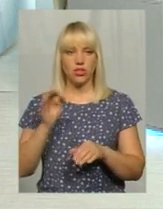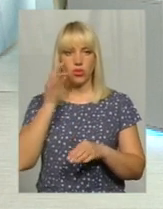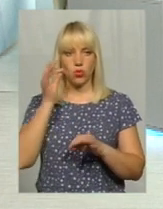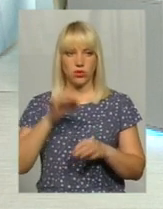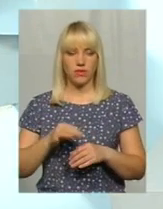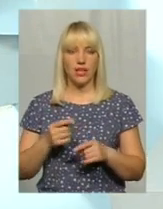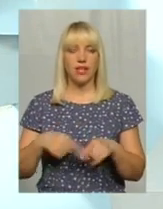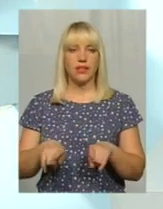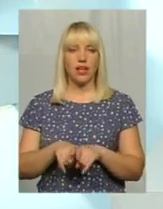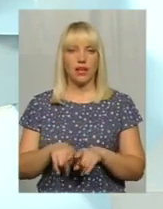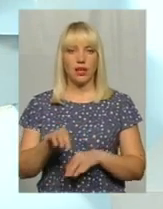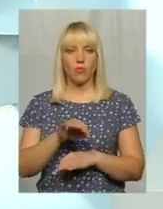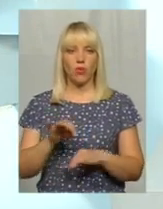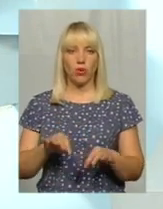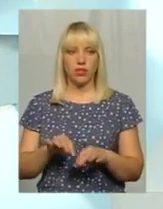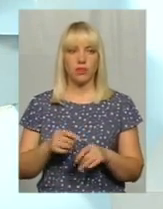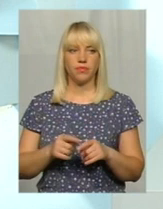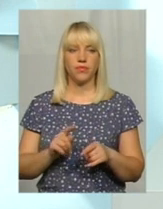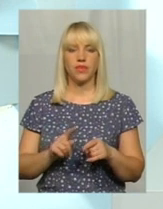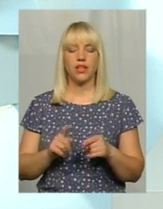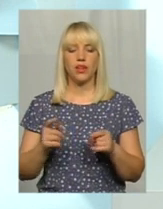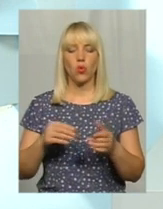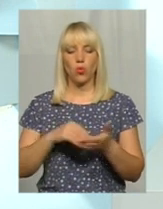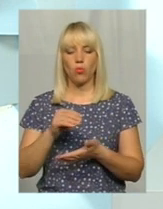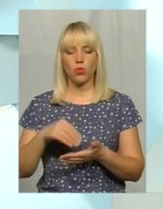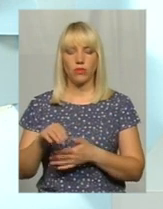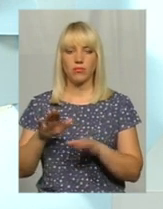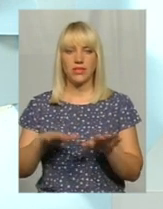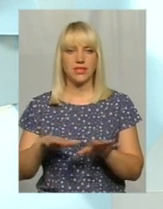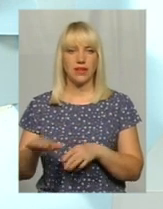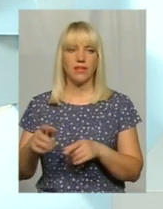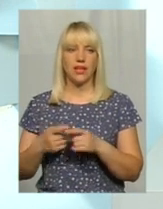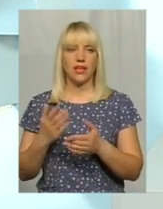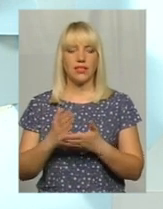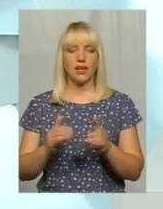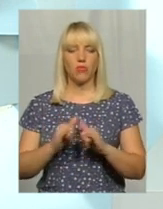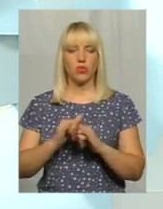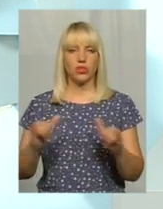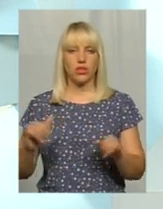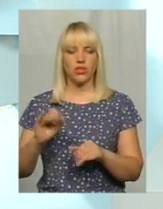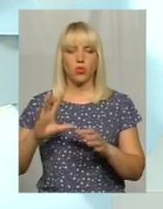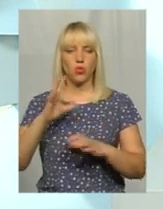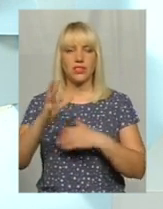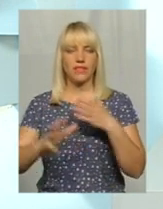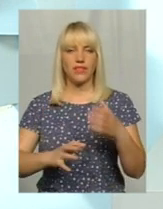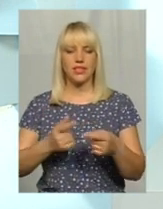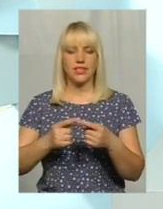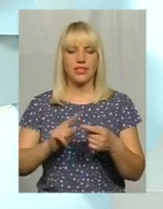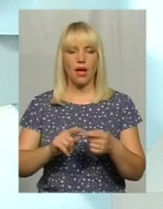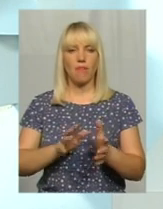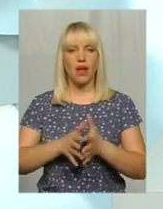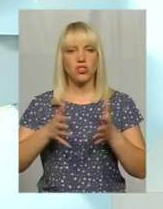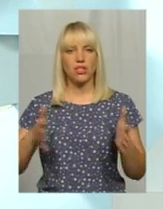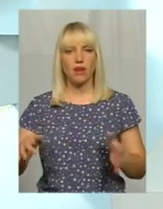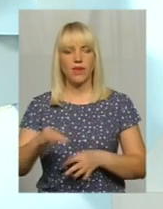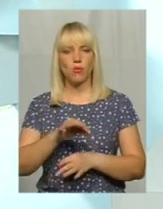Такі проекти «Buy Local», тобто «Купуй місцеве», є досить поширені у всьому світі. Це масштабні проекти, які